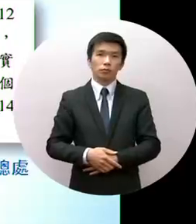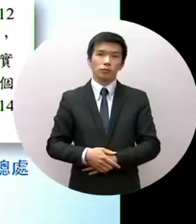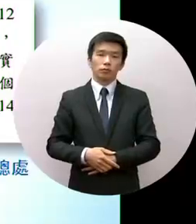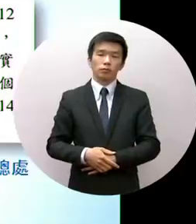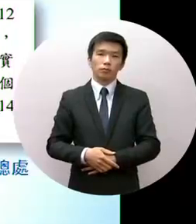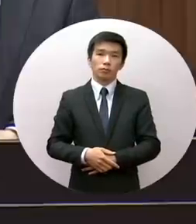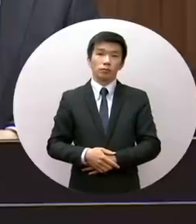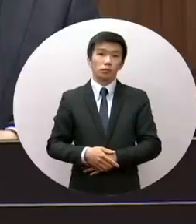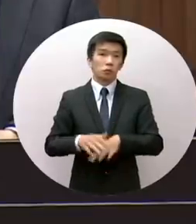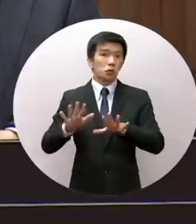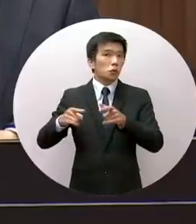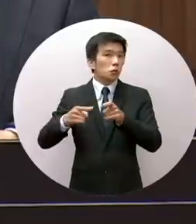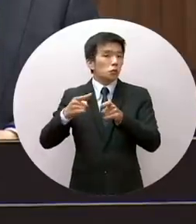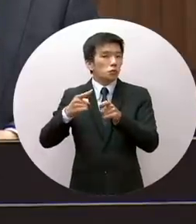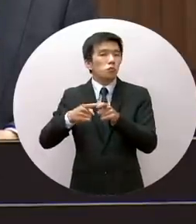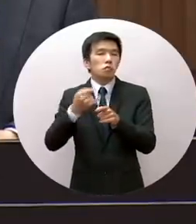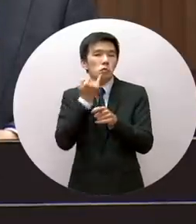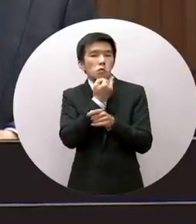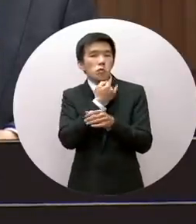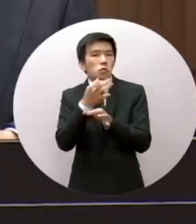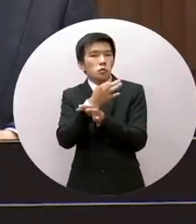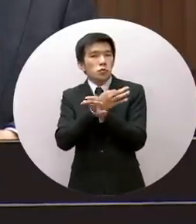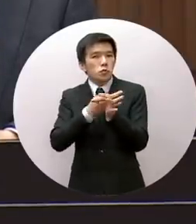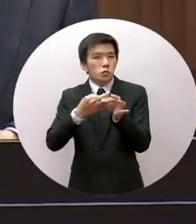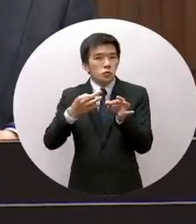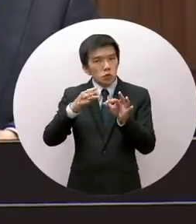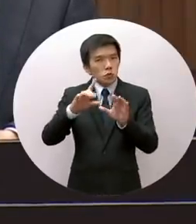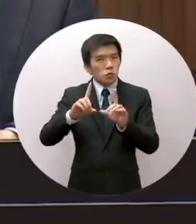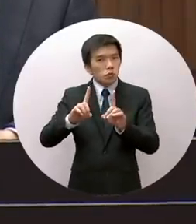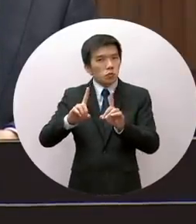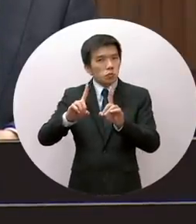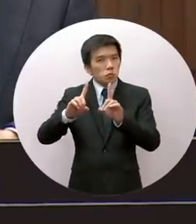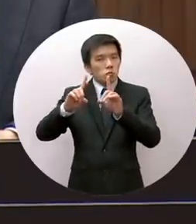我们今年预估经济 GDP 才2%几，